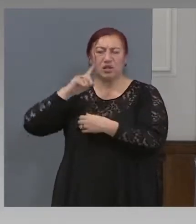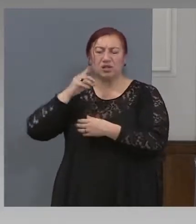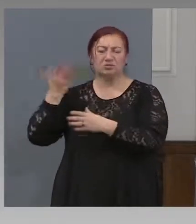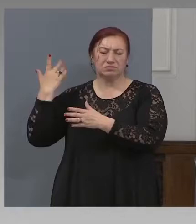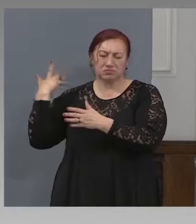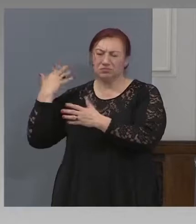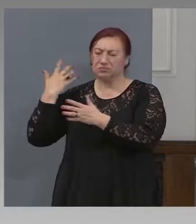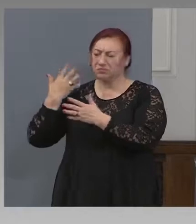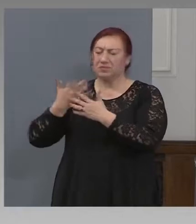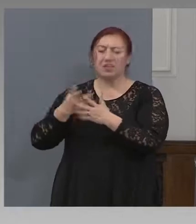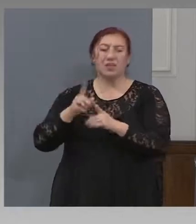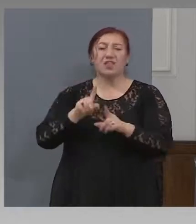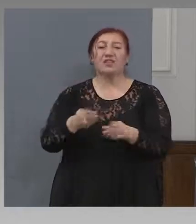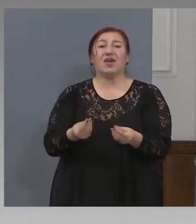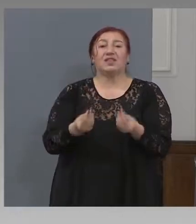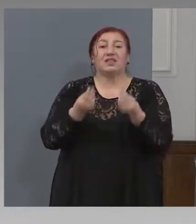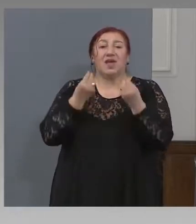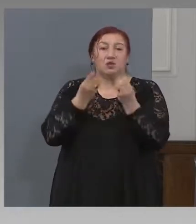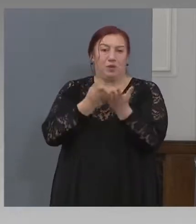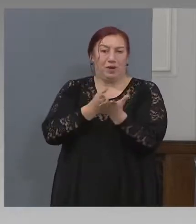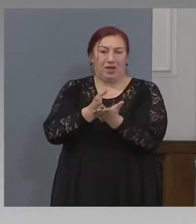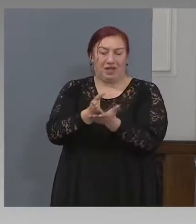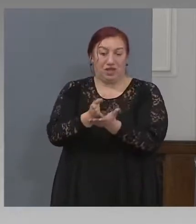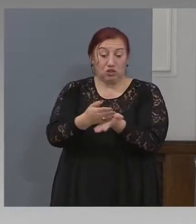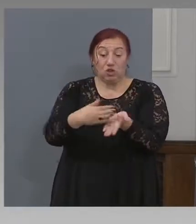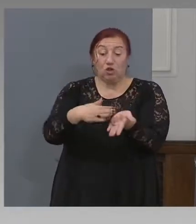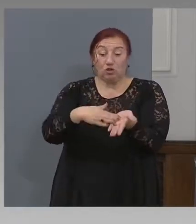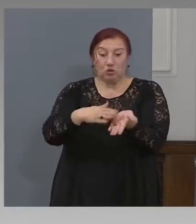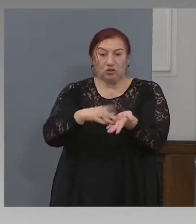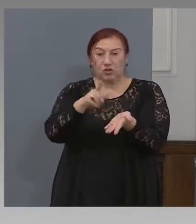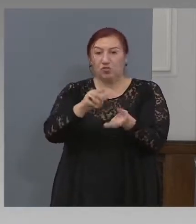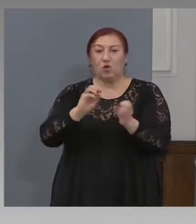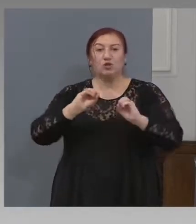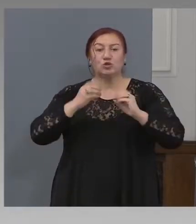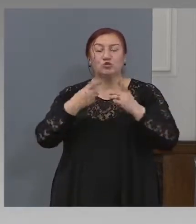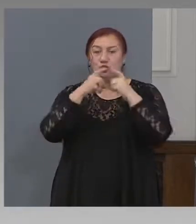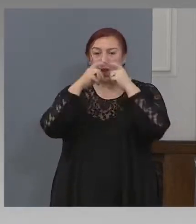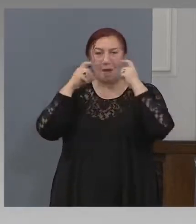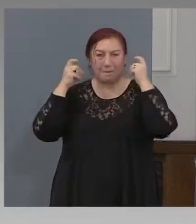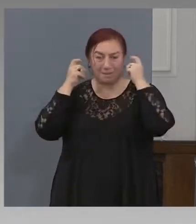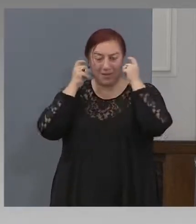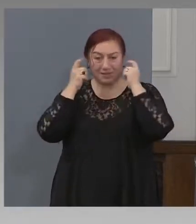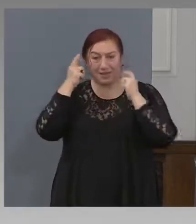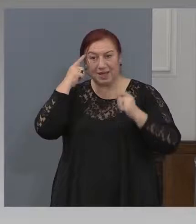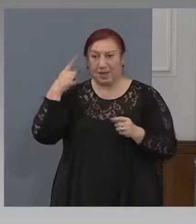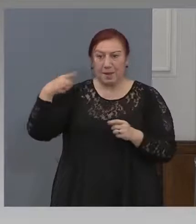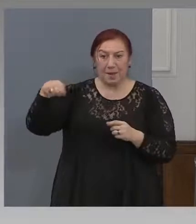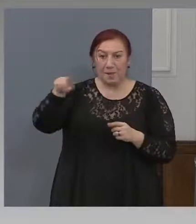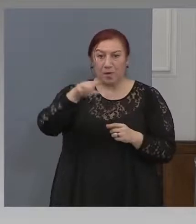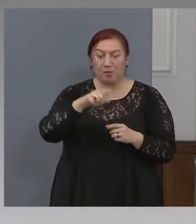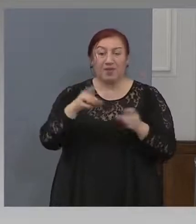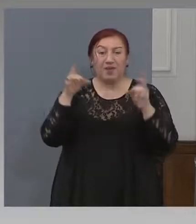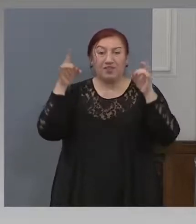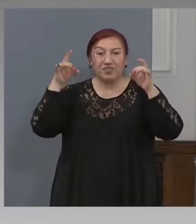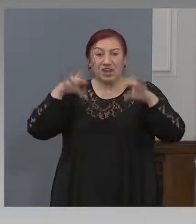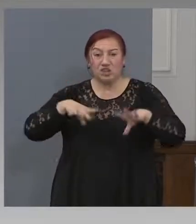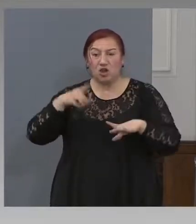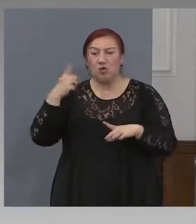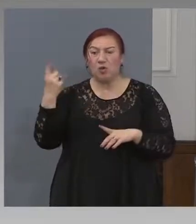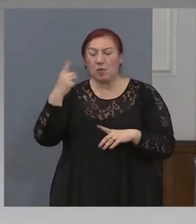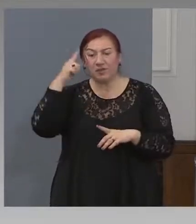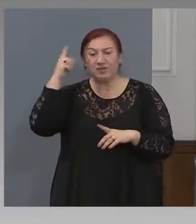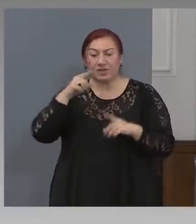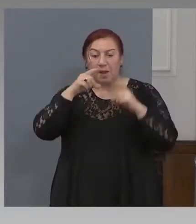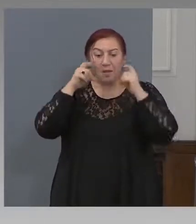това. Доказателство е това, което се случи с маските. Спомняте си, в първите дни на кризата